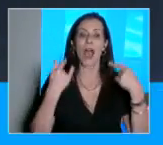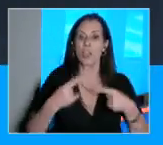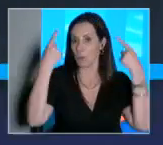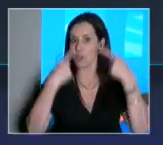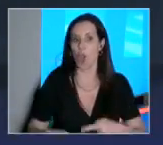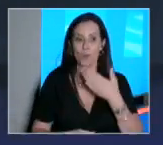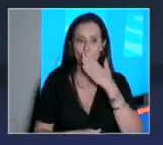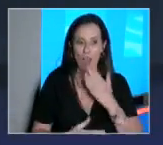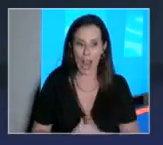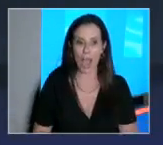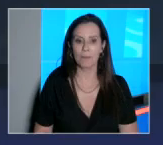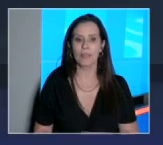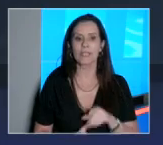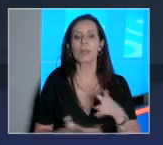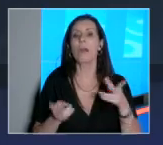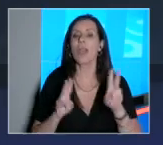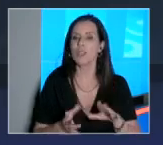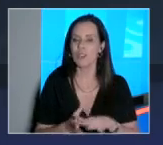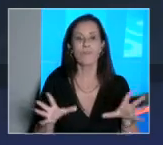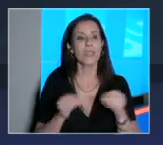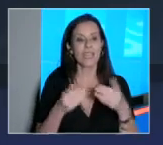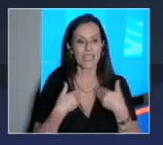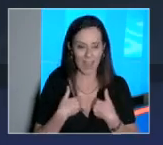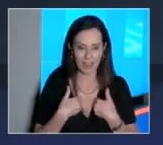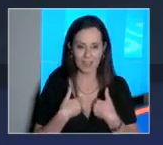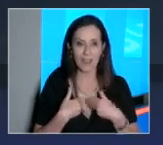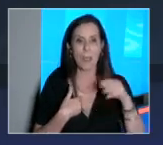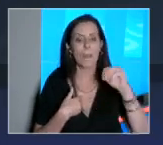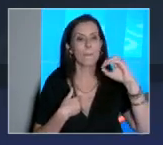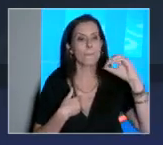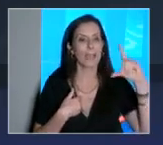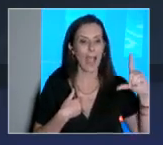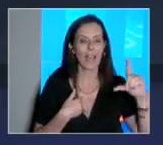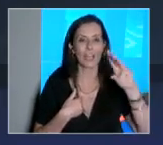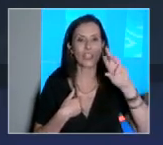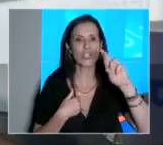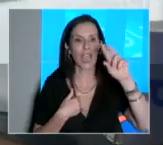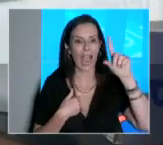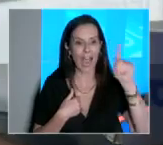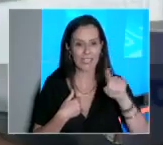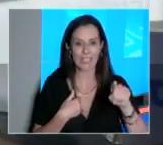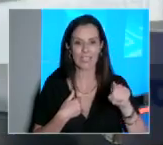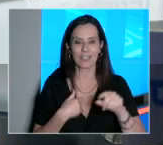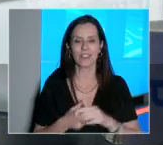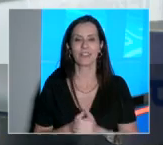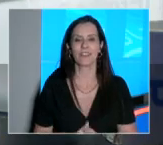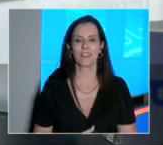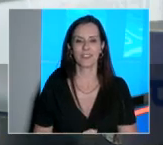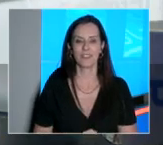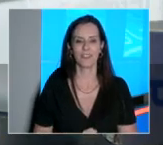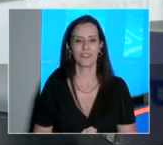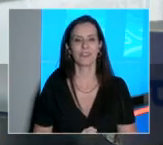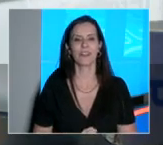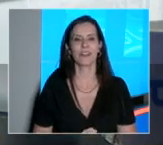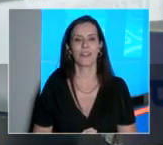יום ירושלים, זה מה יש, ואיתי. מיכל שירז שילאור, נכון? אמרתי נכון? שרז שילאור. שרז